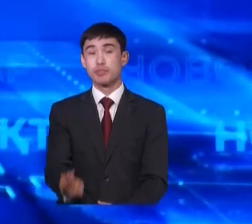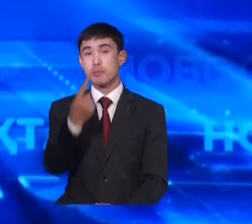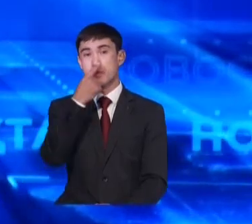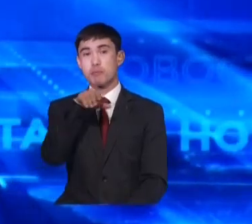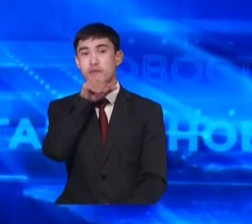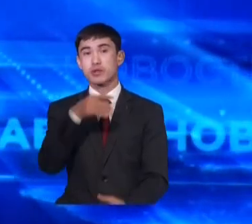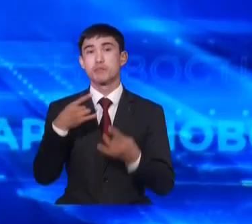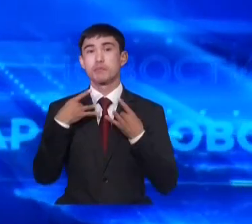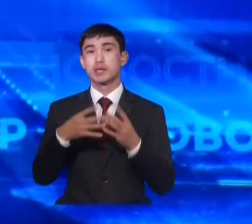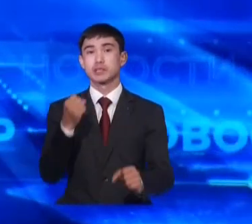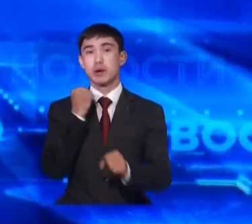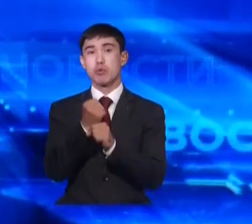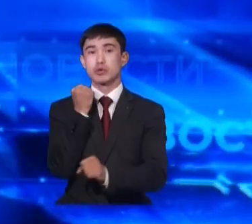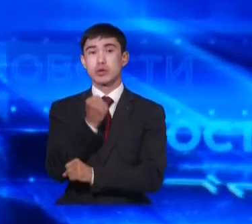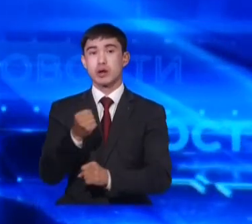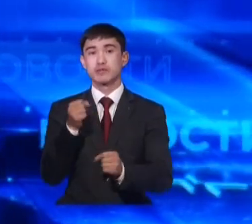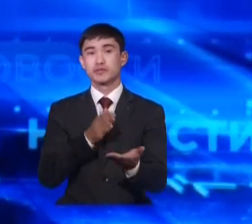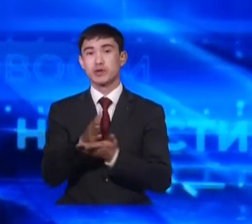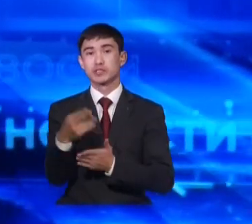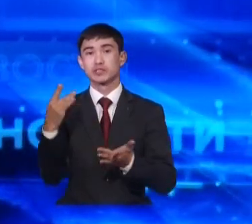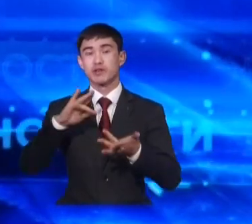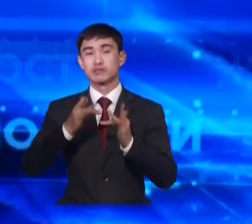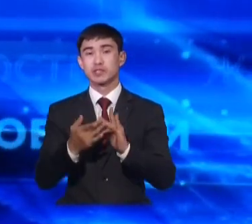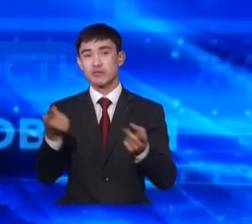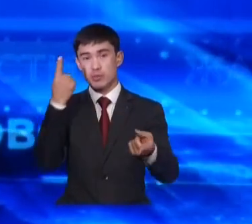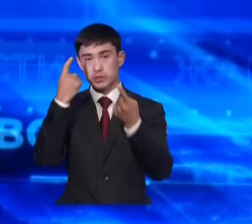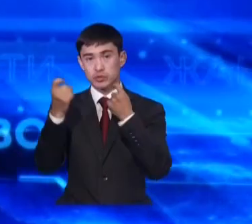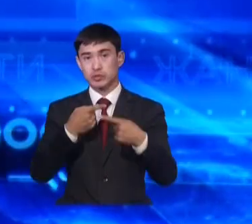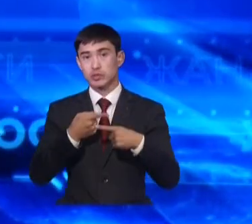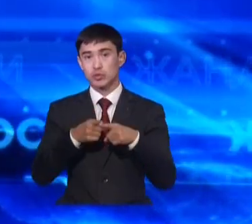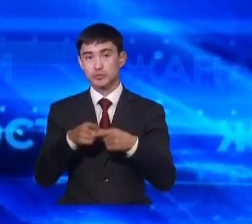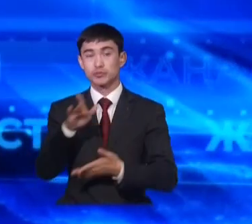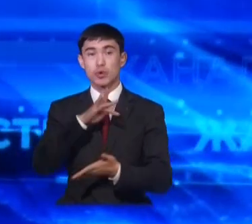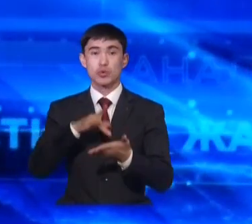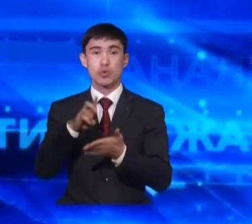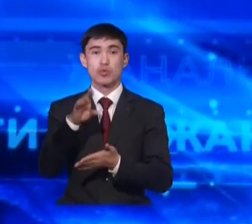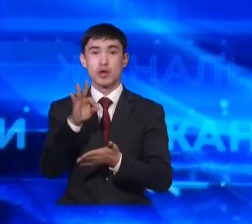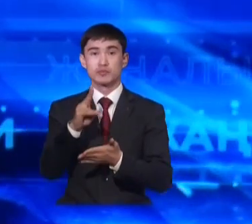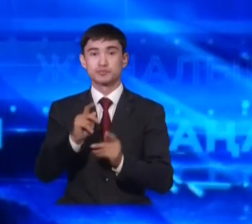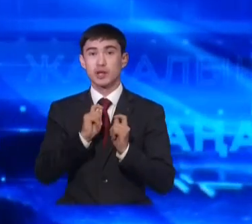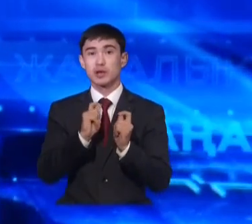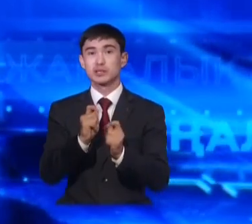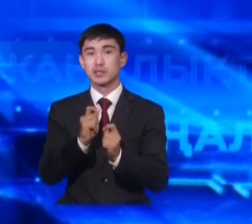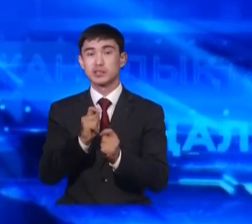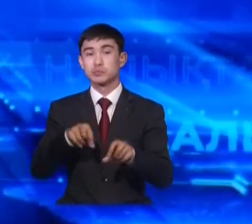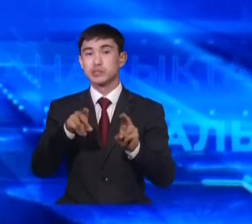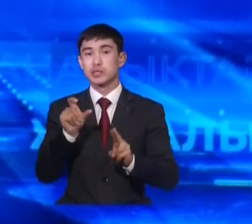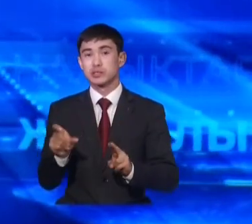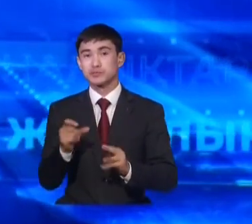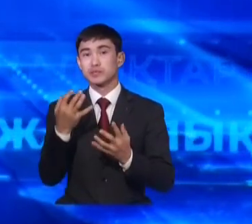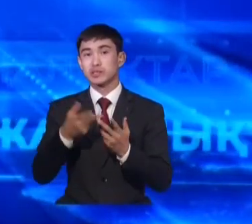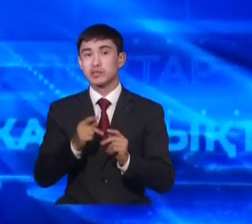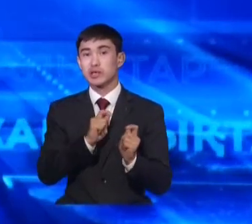В преддверии профессионального праздника работников сферы цифровизации и информационных технологий в городе Кунаев наградили ряд